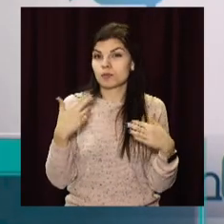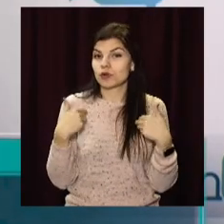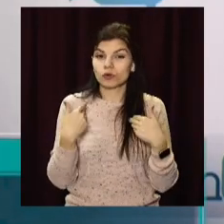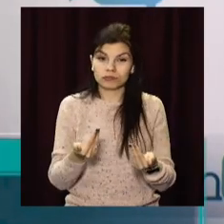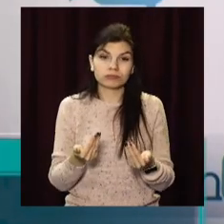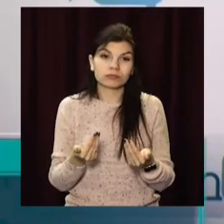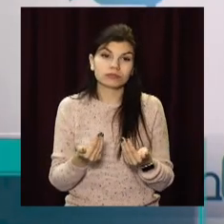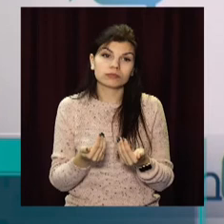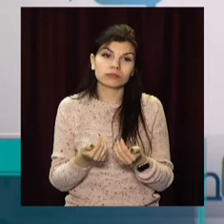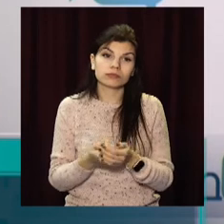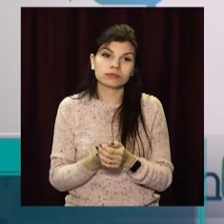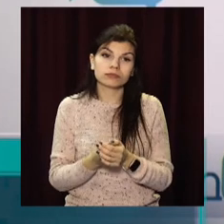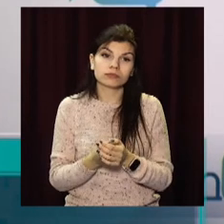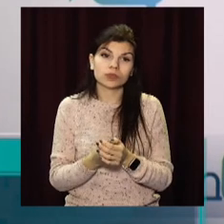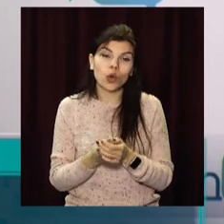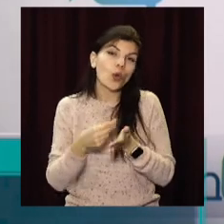рекомендовала бы